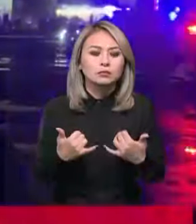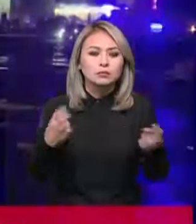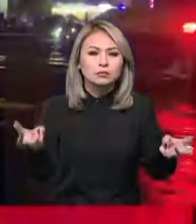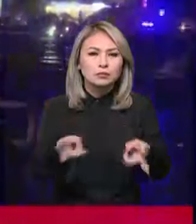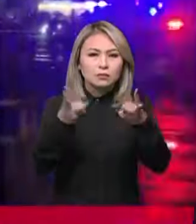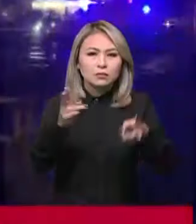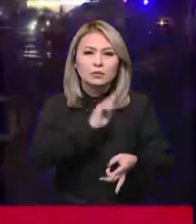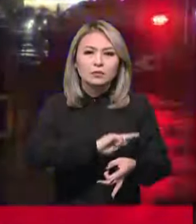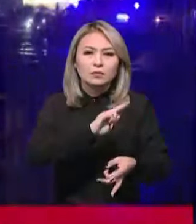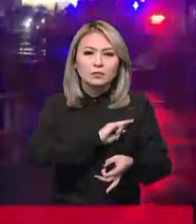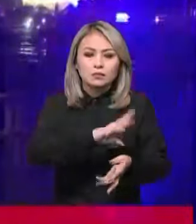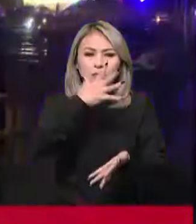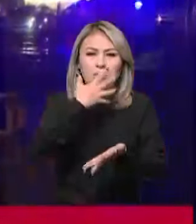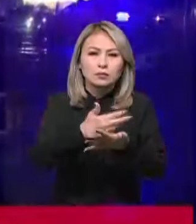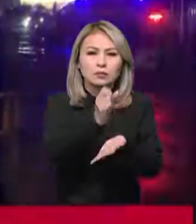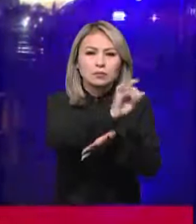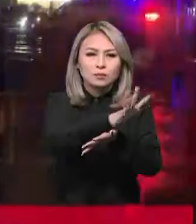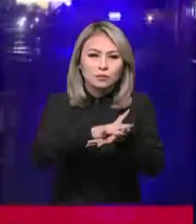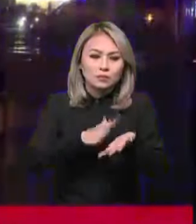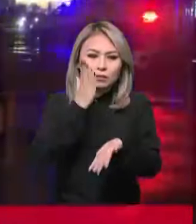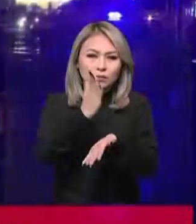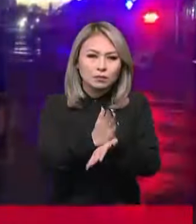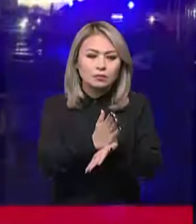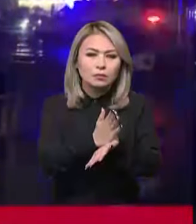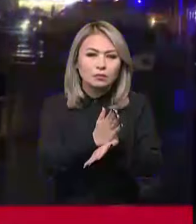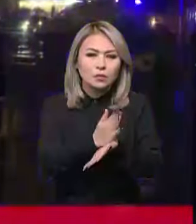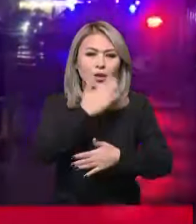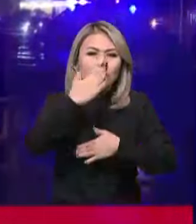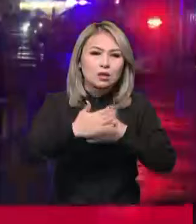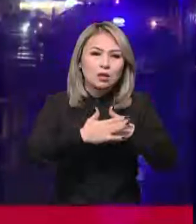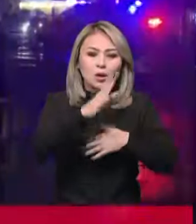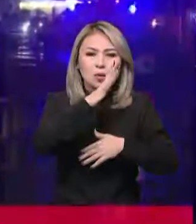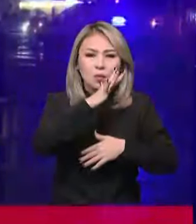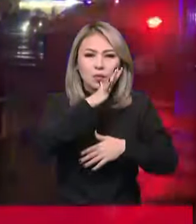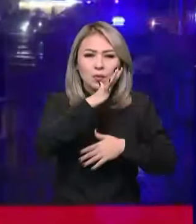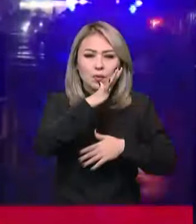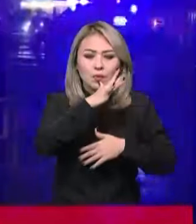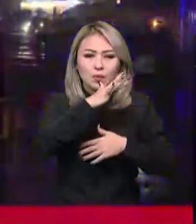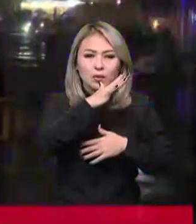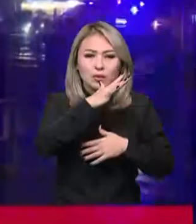сөндіру жұмыстары әлі де жалғасып жатыр. Алдағы уақытта енді